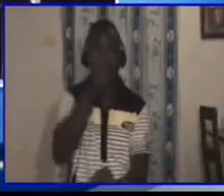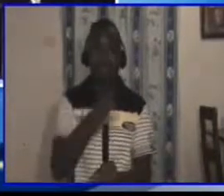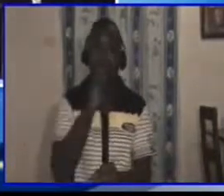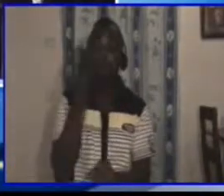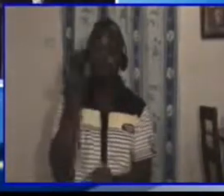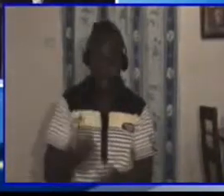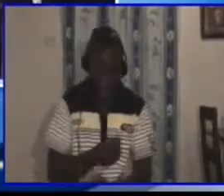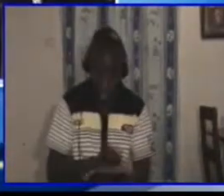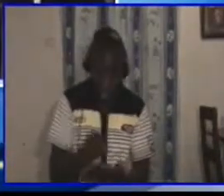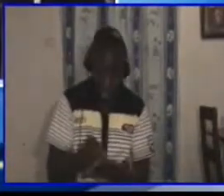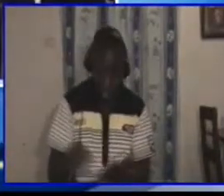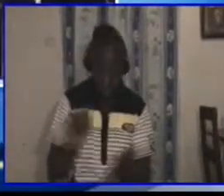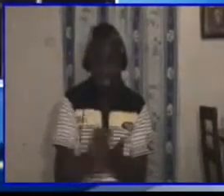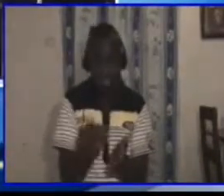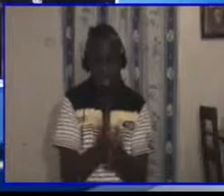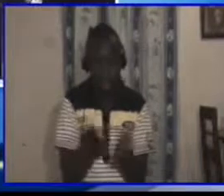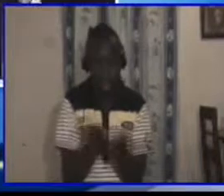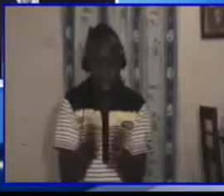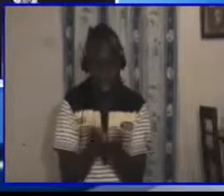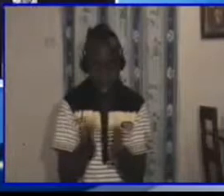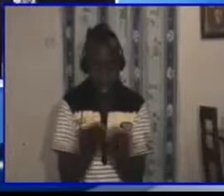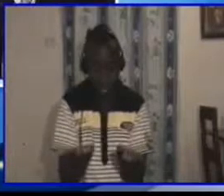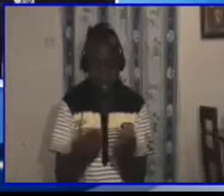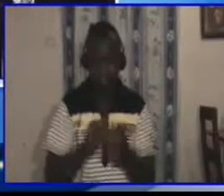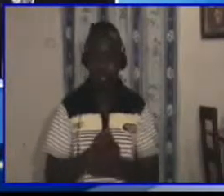in germania abbiamo un libro